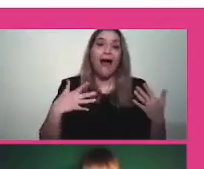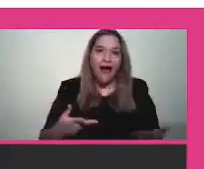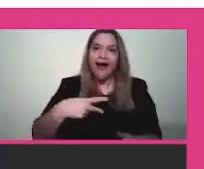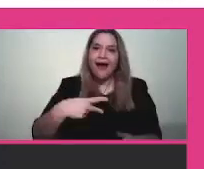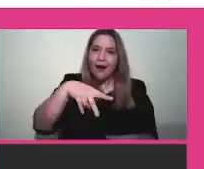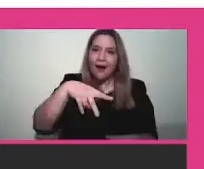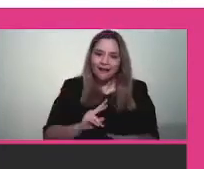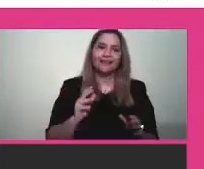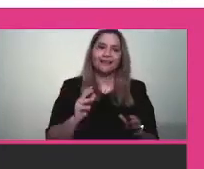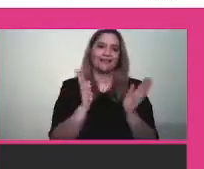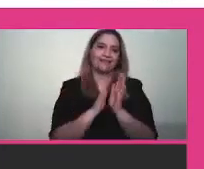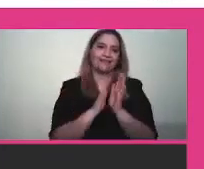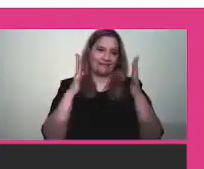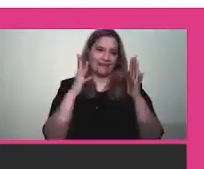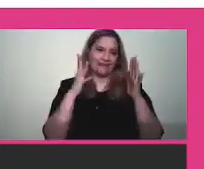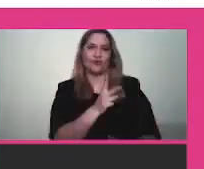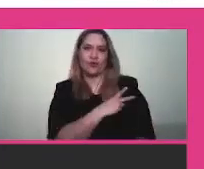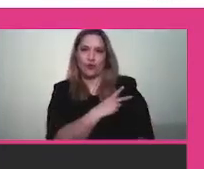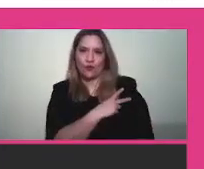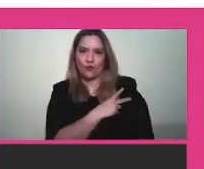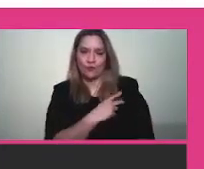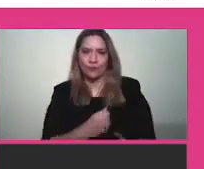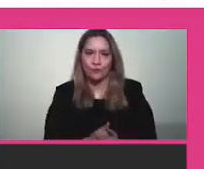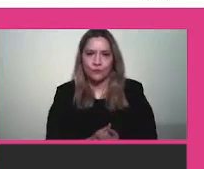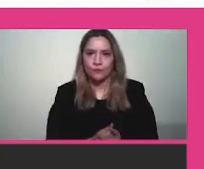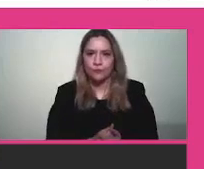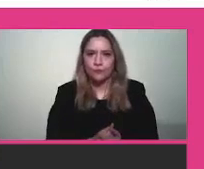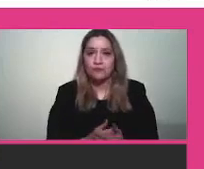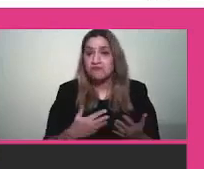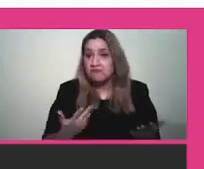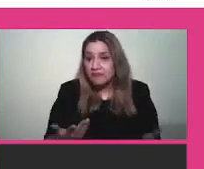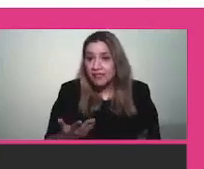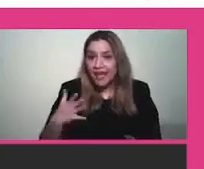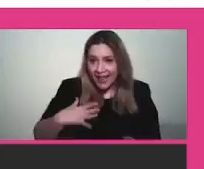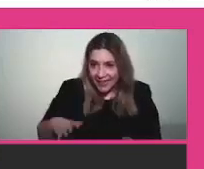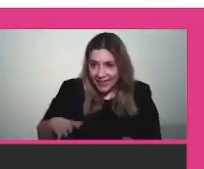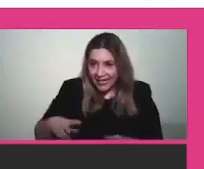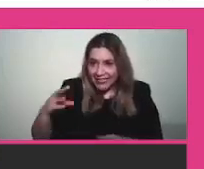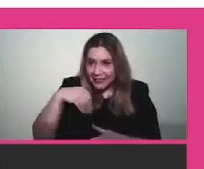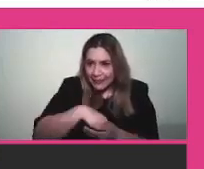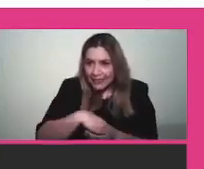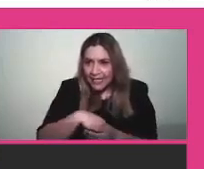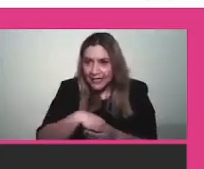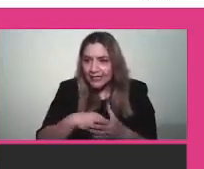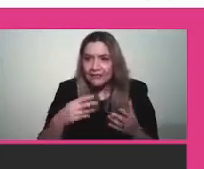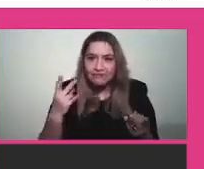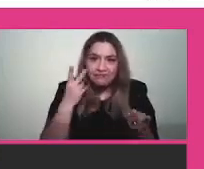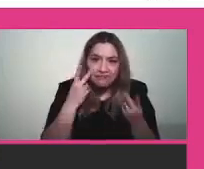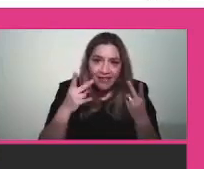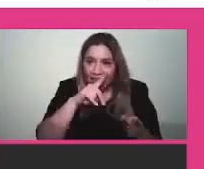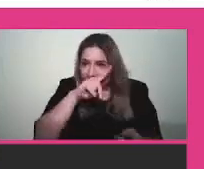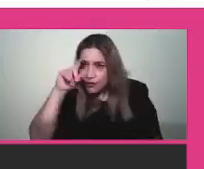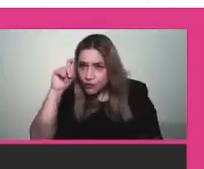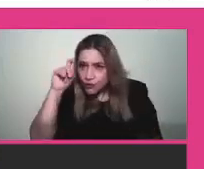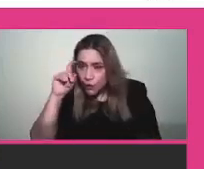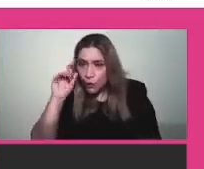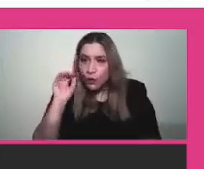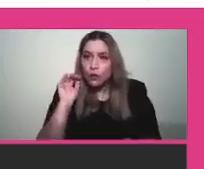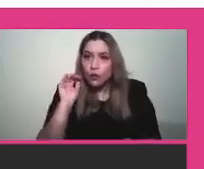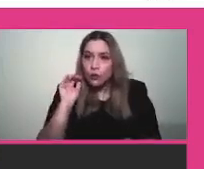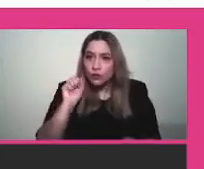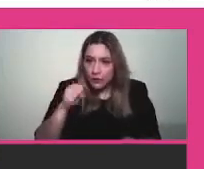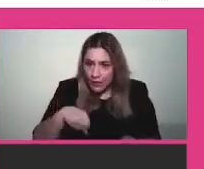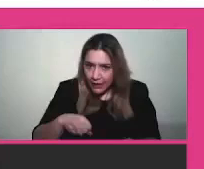ότι είναι σωστό. Δεν ξέρω αν έχουν μπει κάποιοι συμμετέχοντες, τώρα δυσκολεύομαι λίγο να δω, έχουν μπει κάποιοι